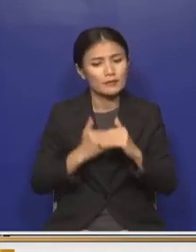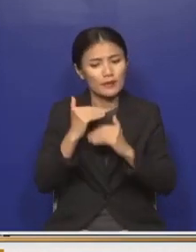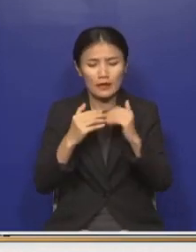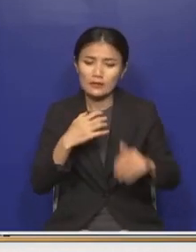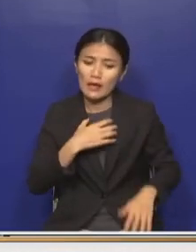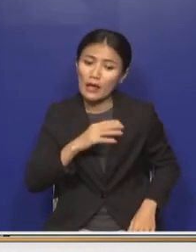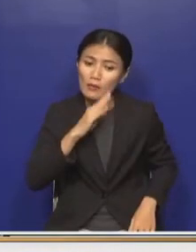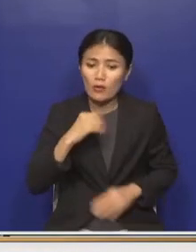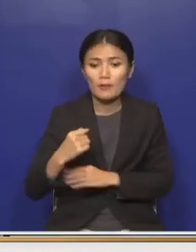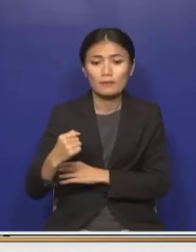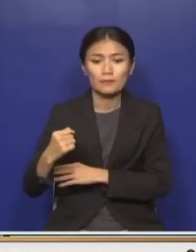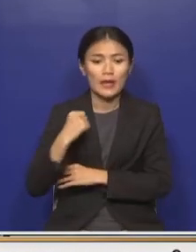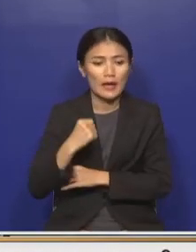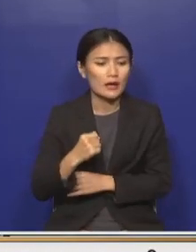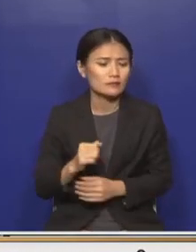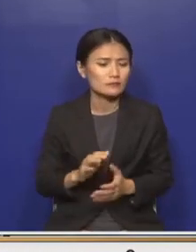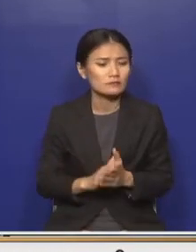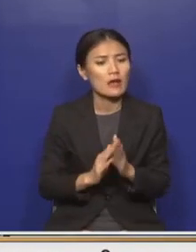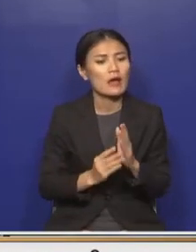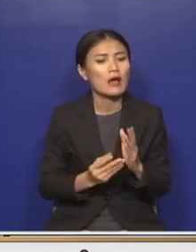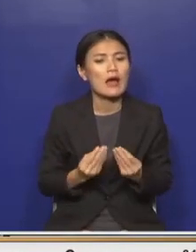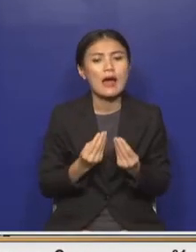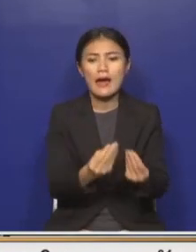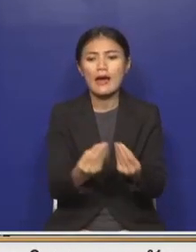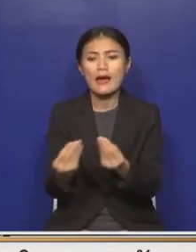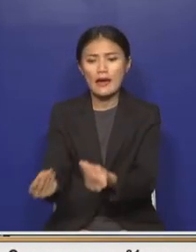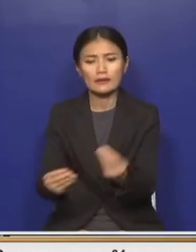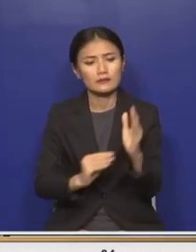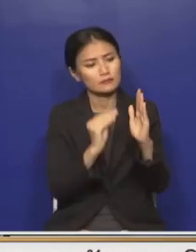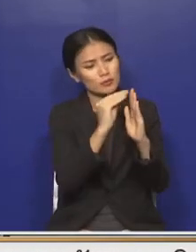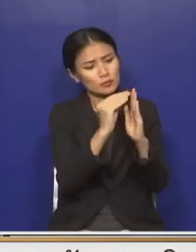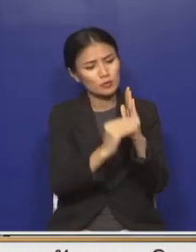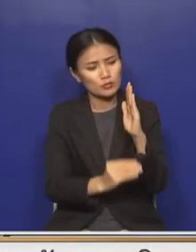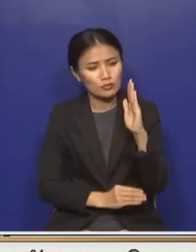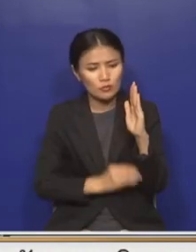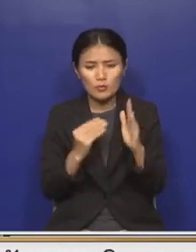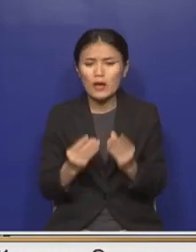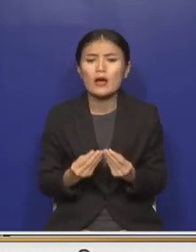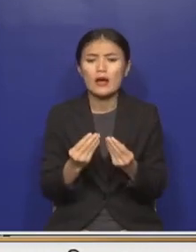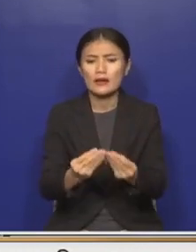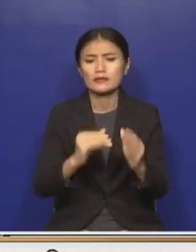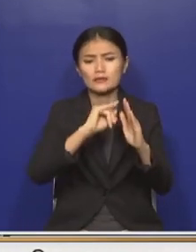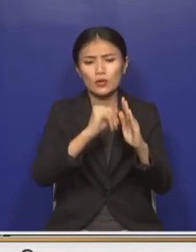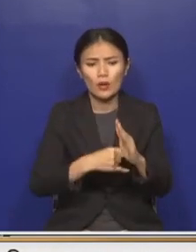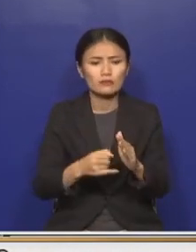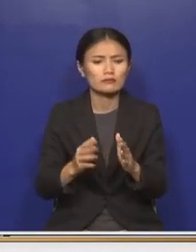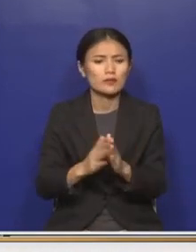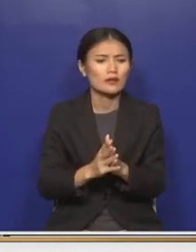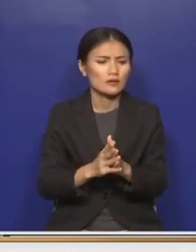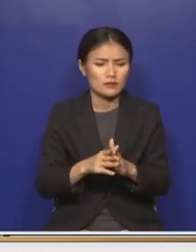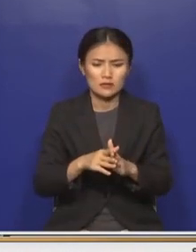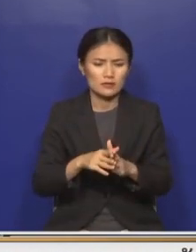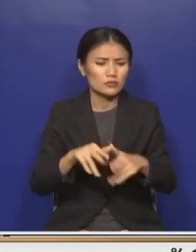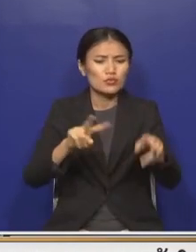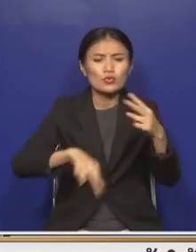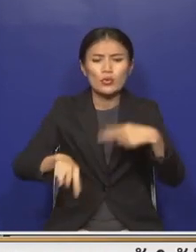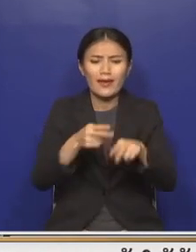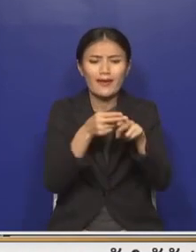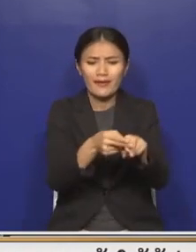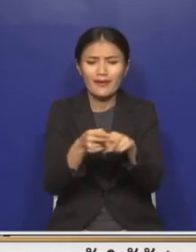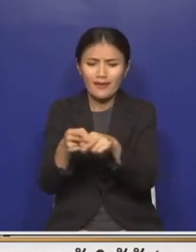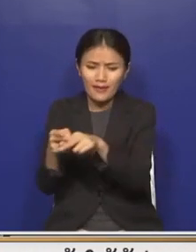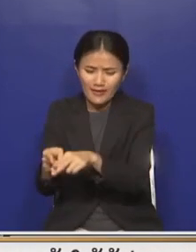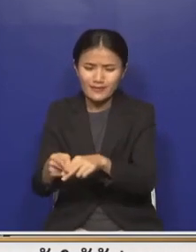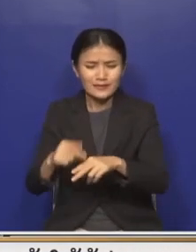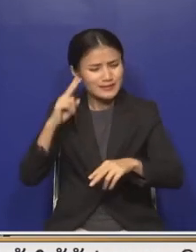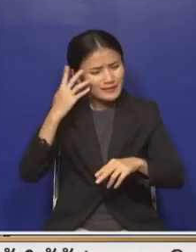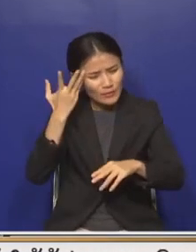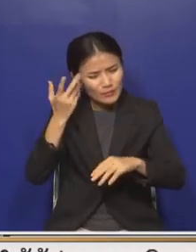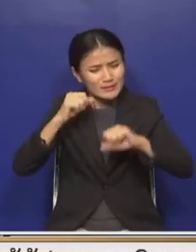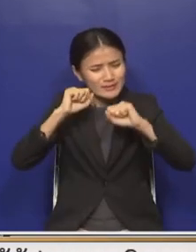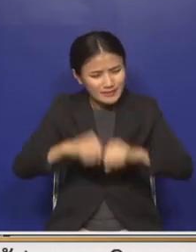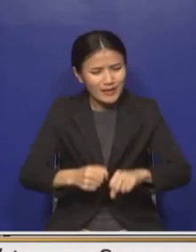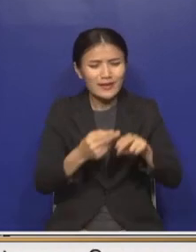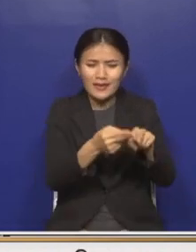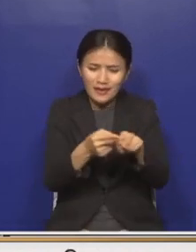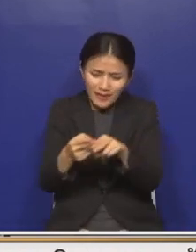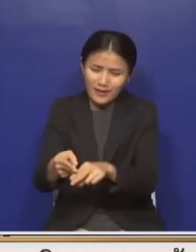ม